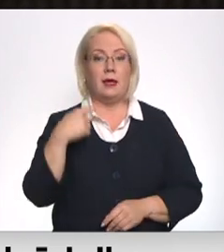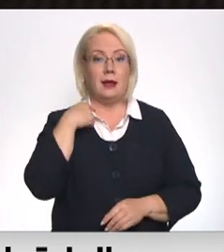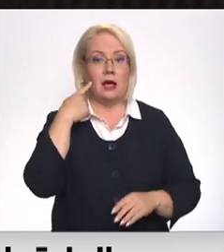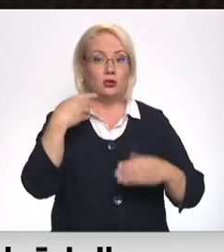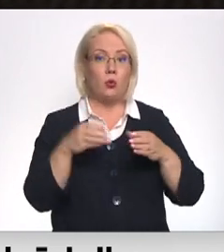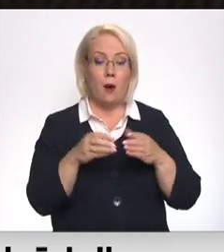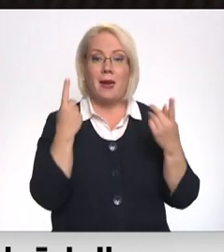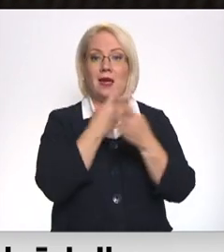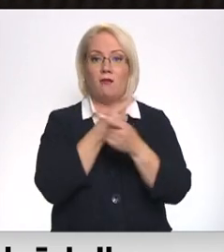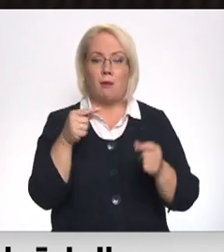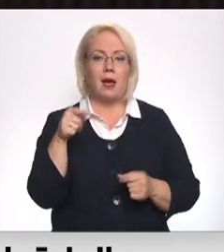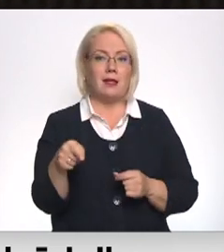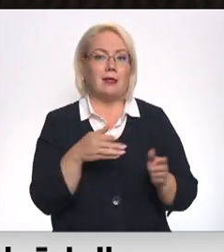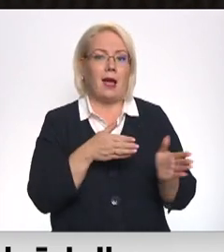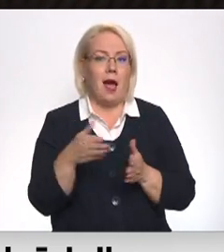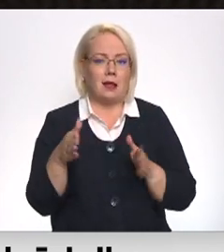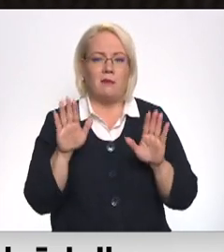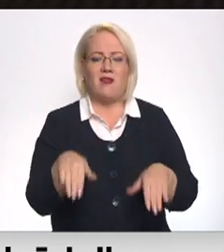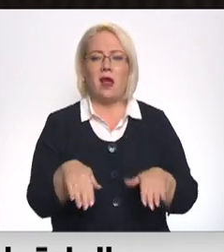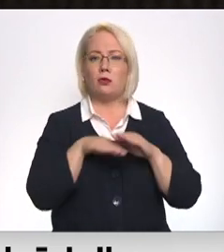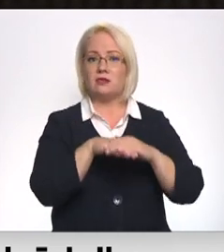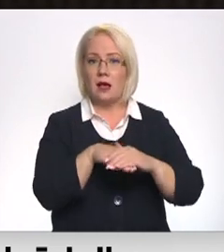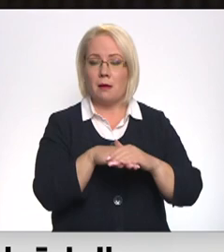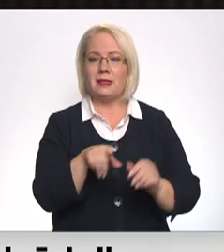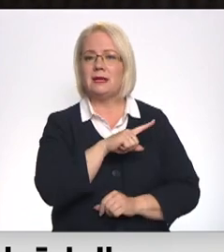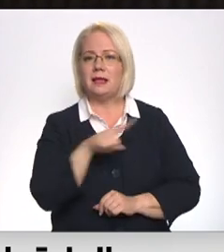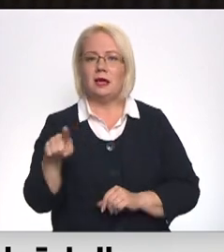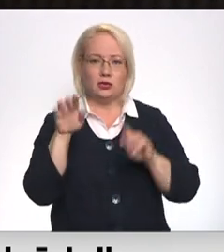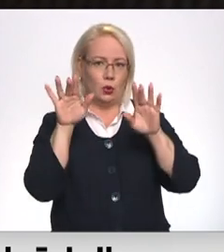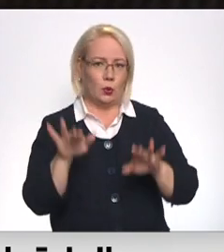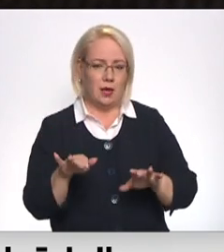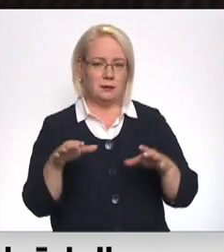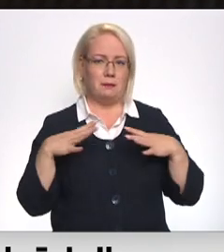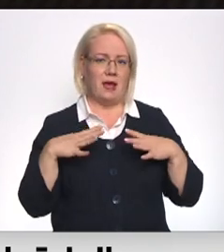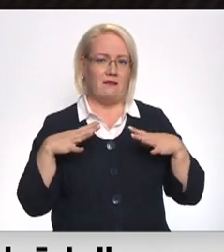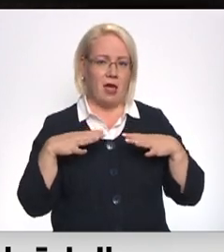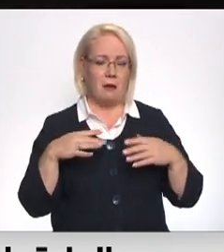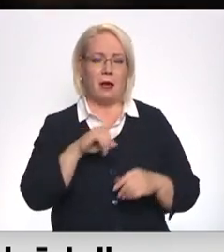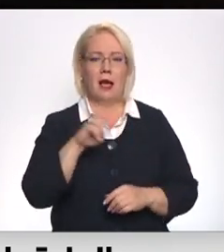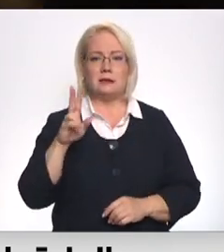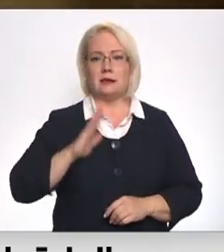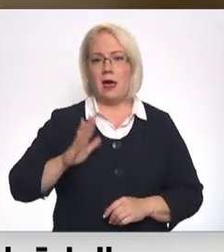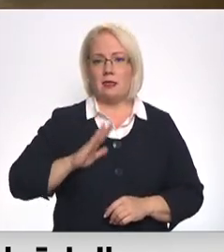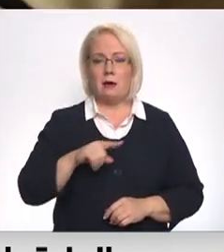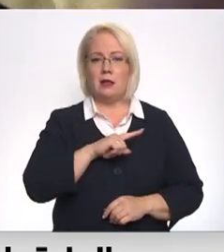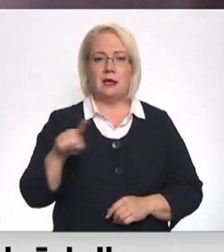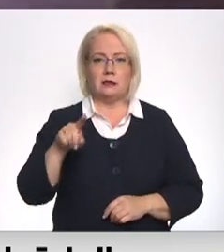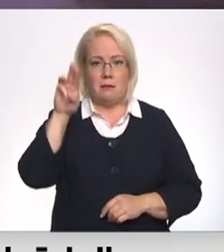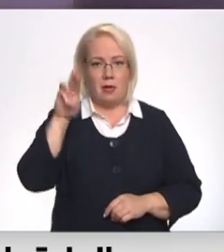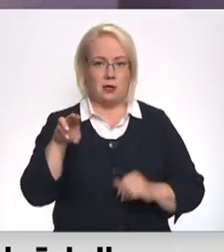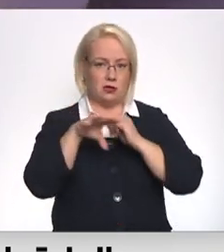gan informē, ka šāda kārtība varētu saglabāties līdz pat rudens brīvlaikam, kas gaidāms šī mēneša